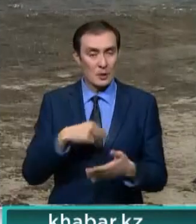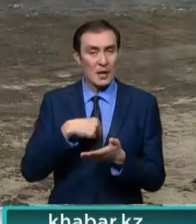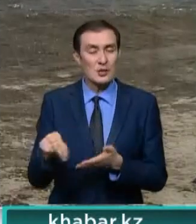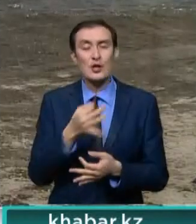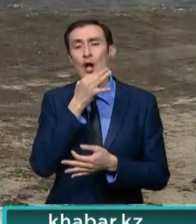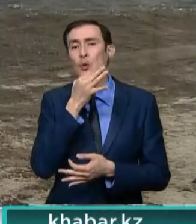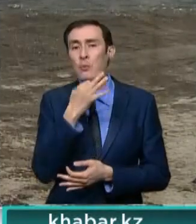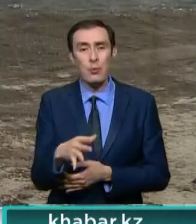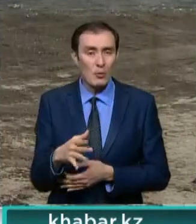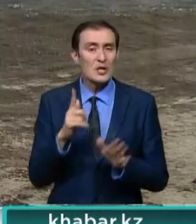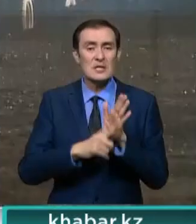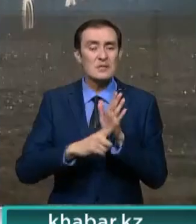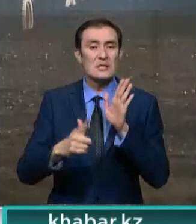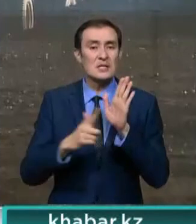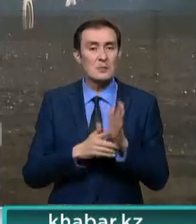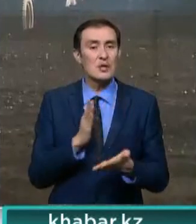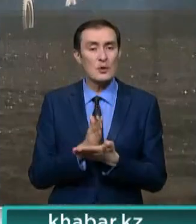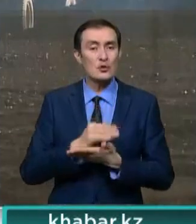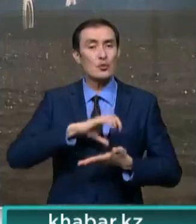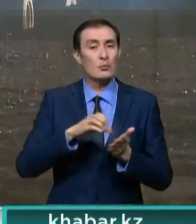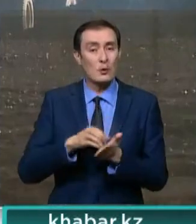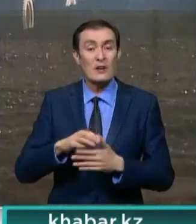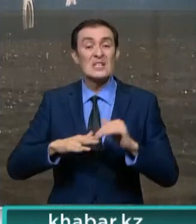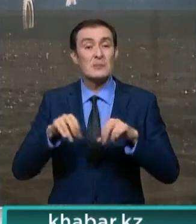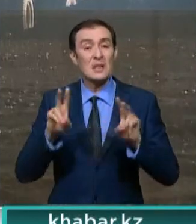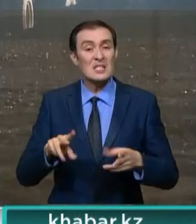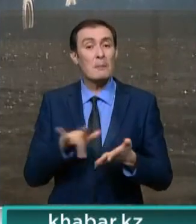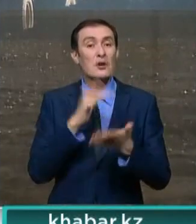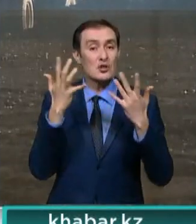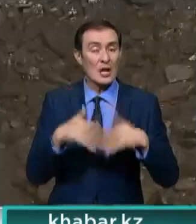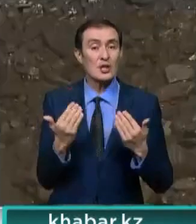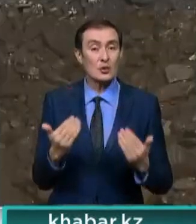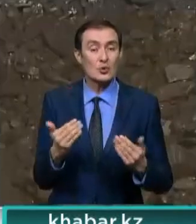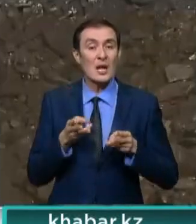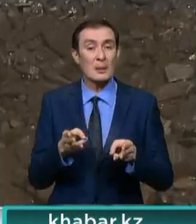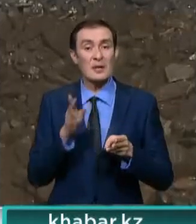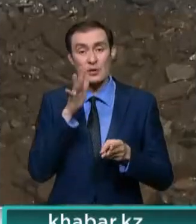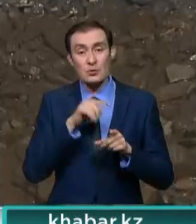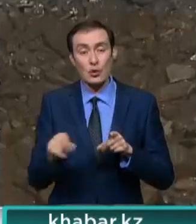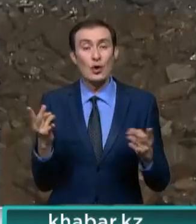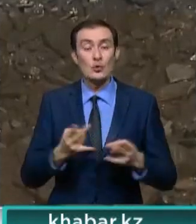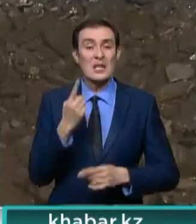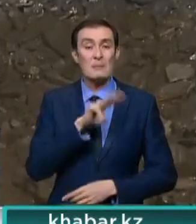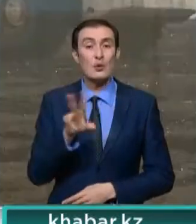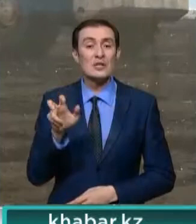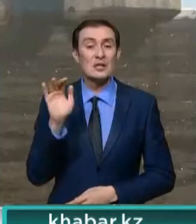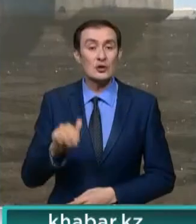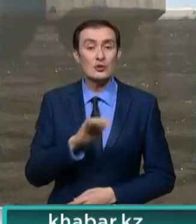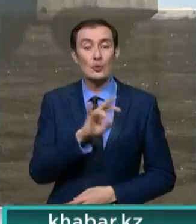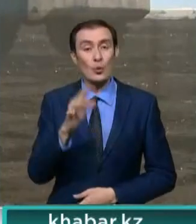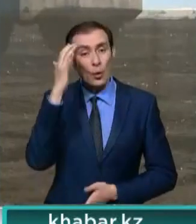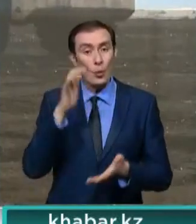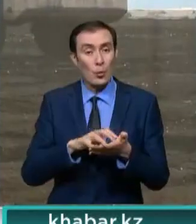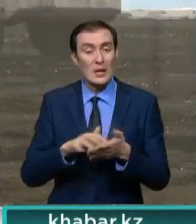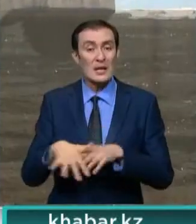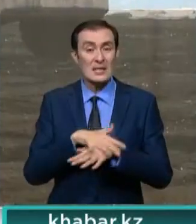приобрести на любом из 77 имеющихся тупиков. Специалисты подсчитали, на текущий отопительный сезон требуется 1 300 000 тонн угля